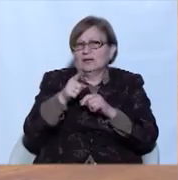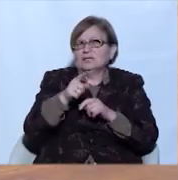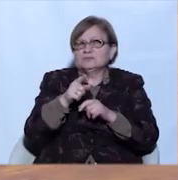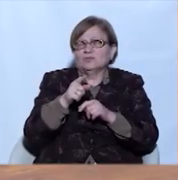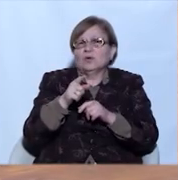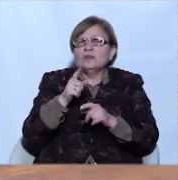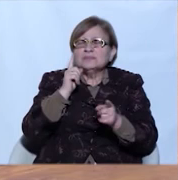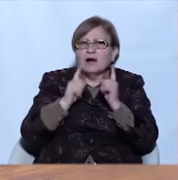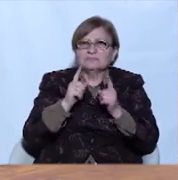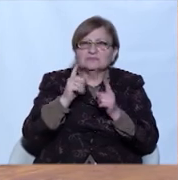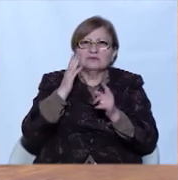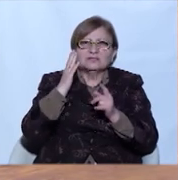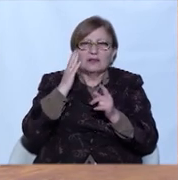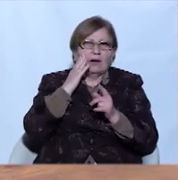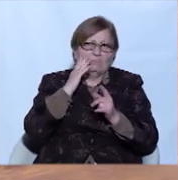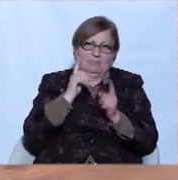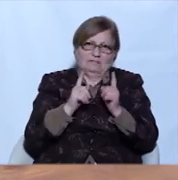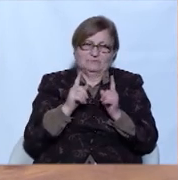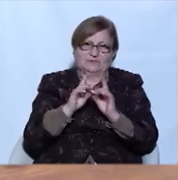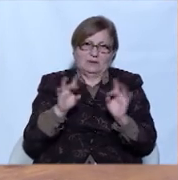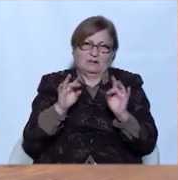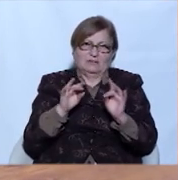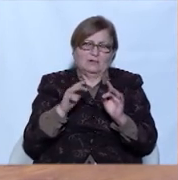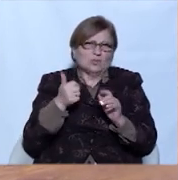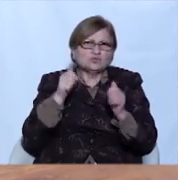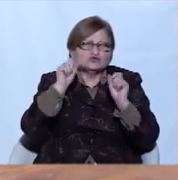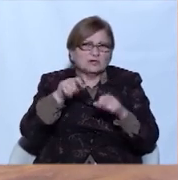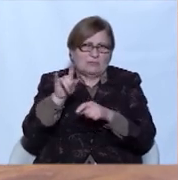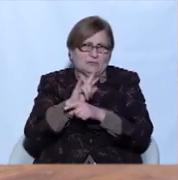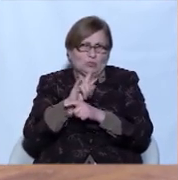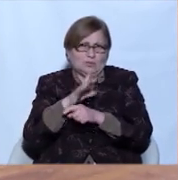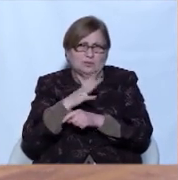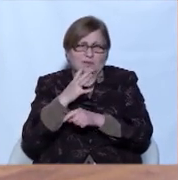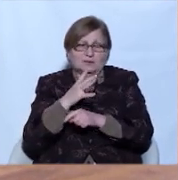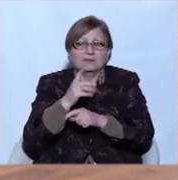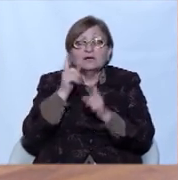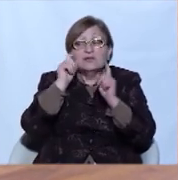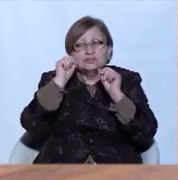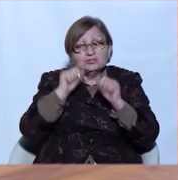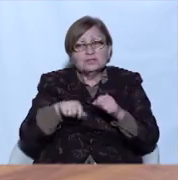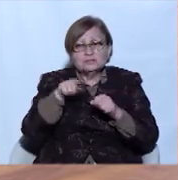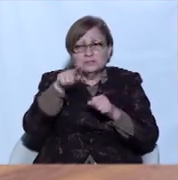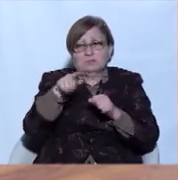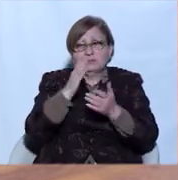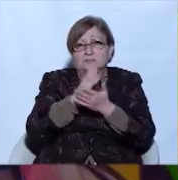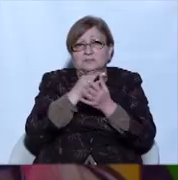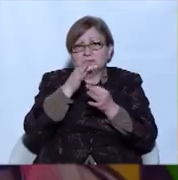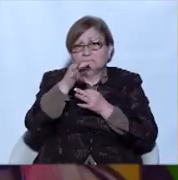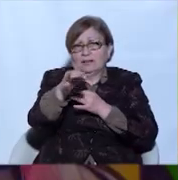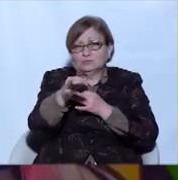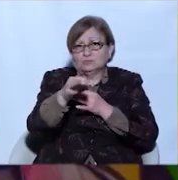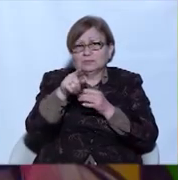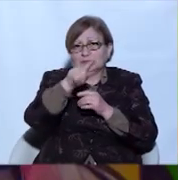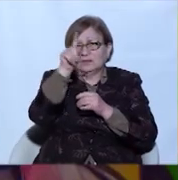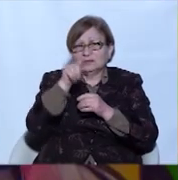არ იყოსო დააკვირდით ამას შესაძლოა სწორედ ეს არის პასუხი იმ კითხვაზე რომელზედაც ჩვენ ამდენ